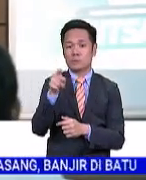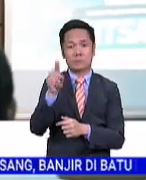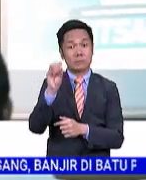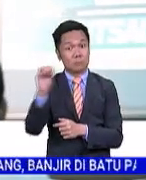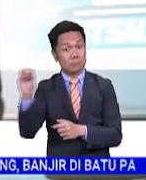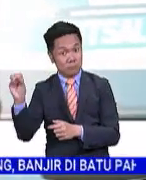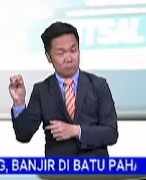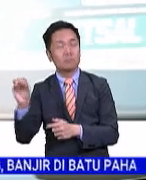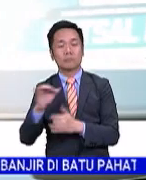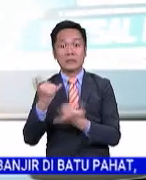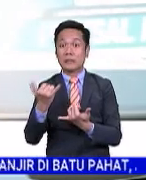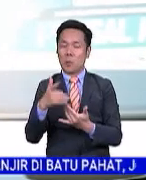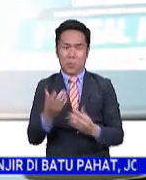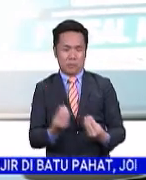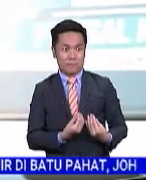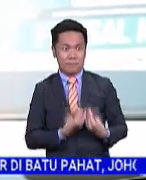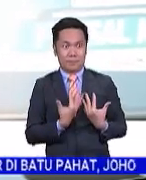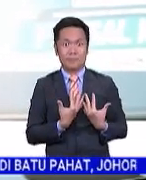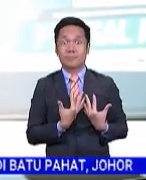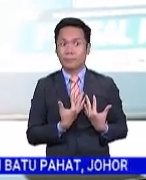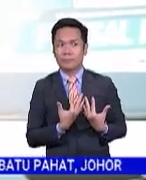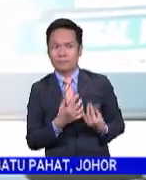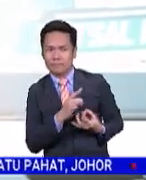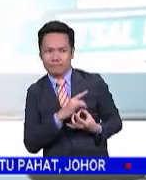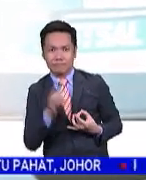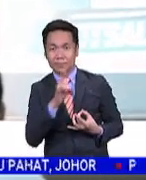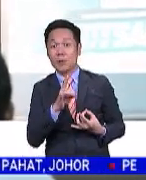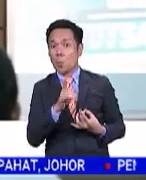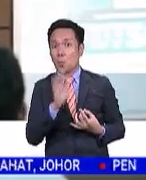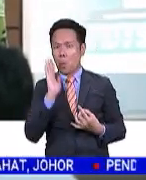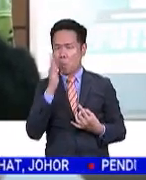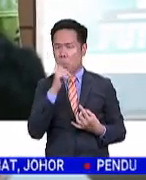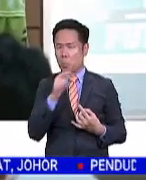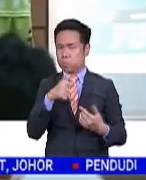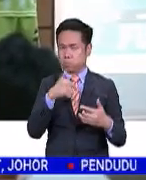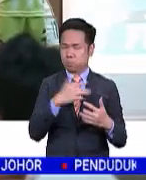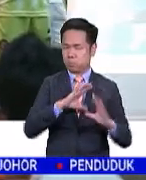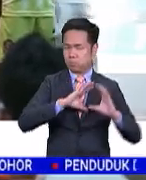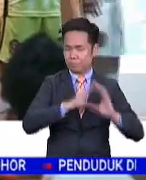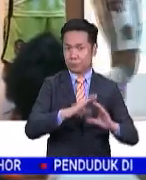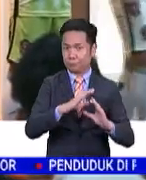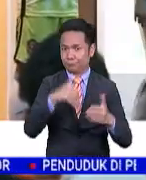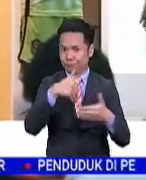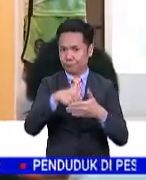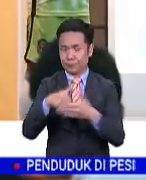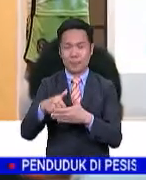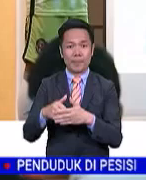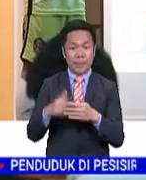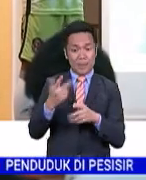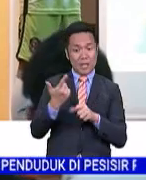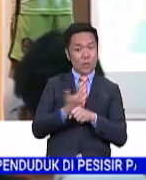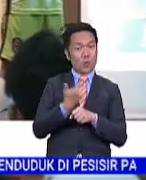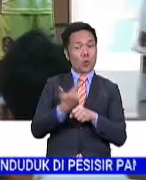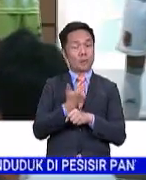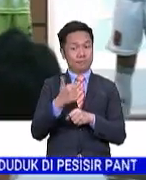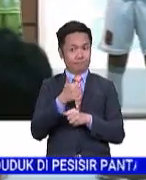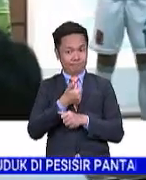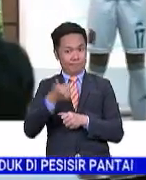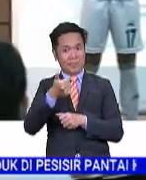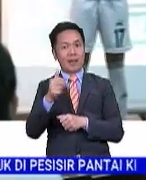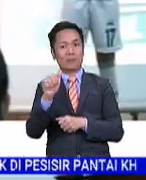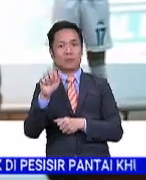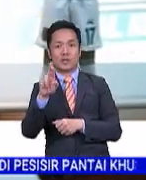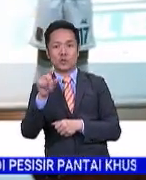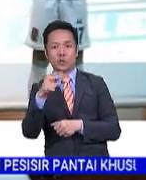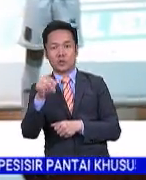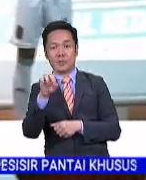disediakan bagi menaikkan semangat dan memastikan komitmen tinggi para pemain. Skuad kendala Ahmad Rashidi Hashim itu hanya mengekalkan